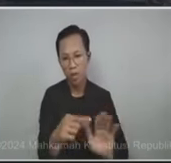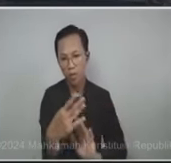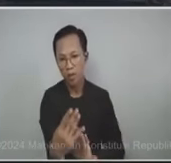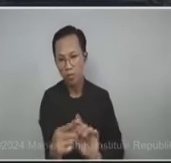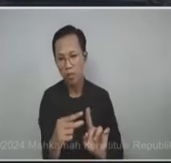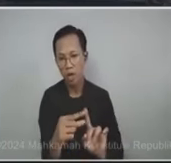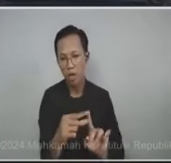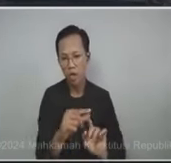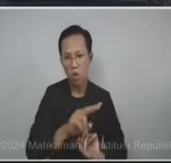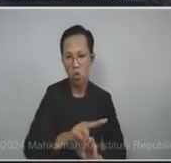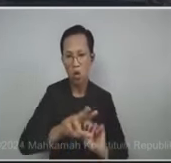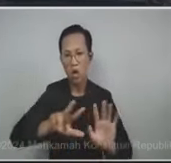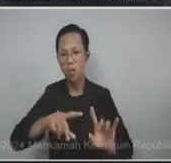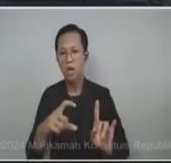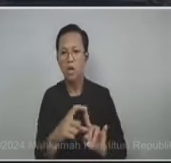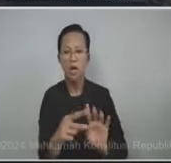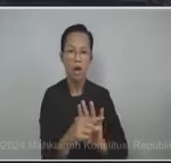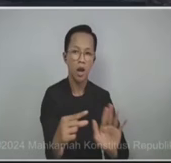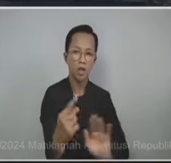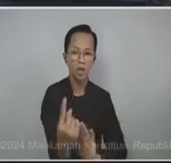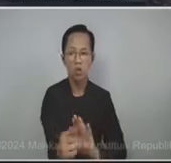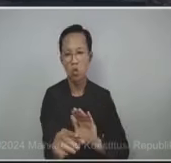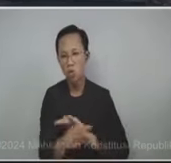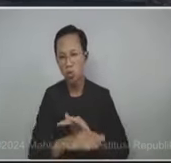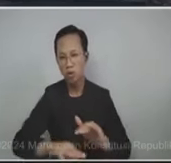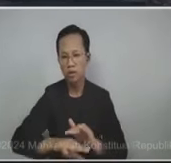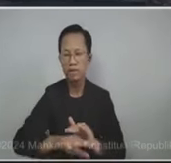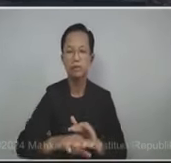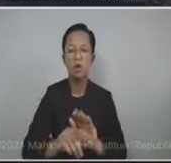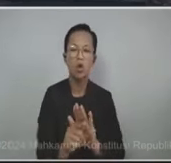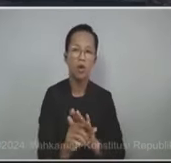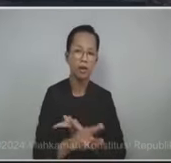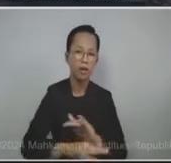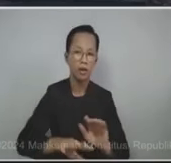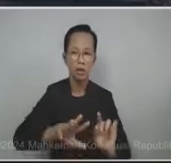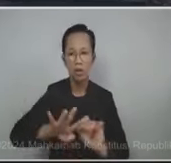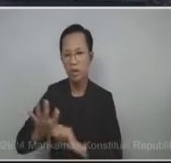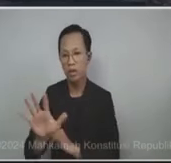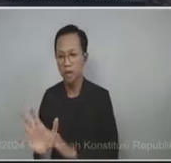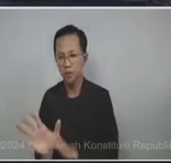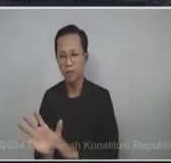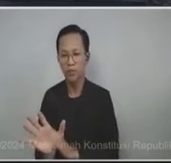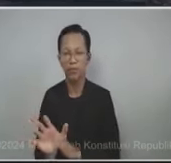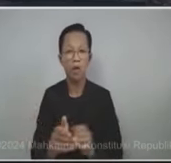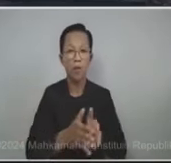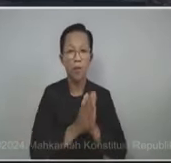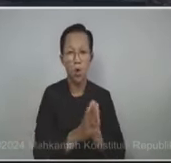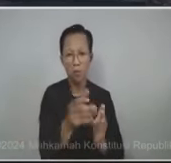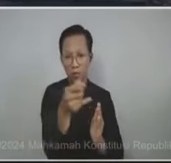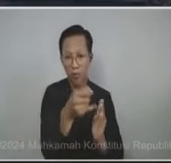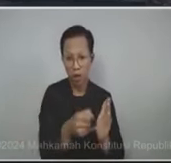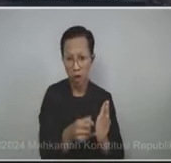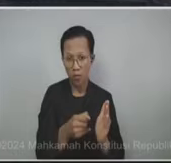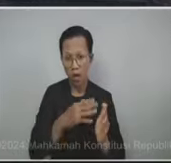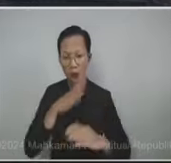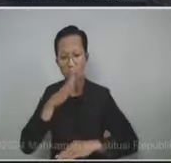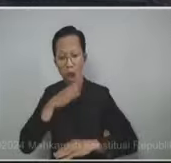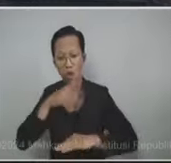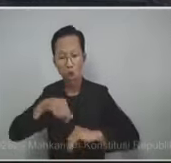9 1945 sebagaimana yang didalilkan oleh para pemohon dengan demikian dalil para pemohon adalah beralasan menurut hukum untuk